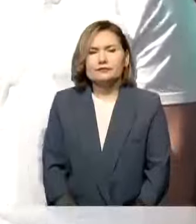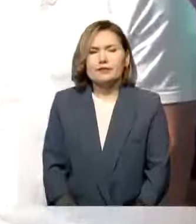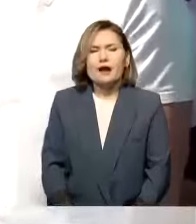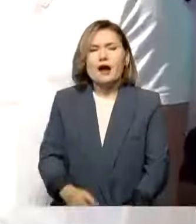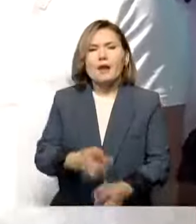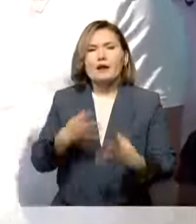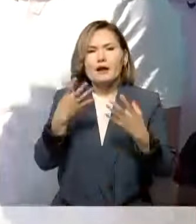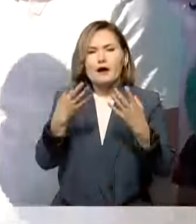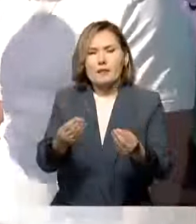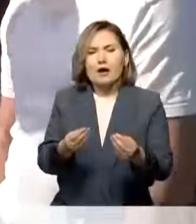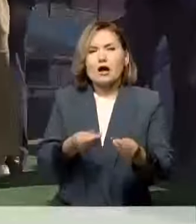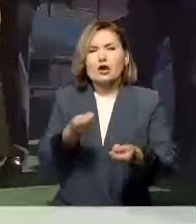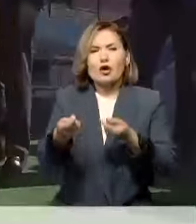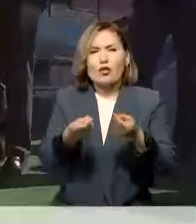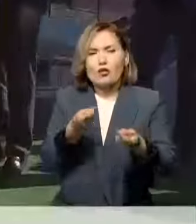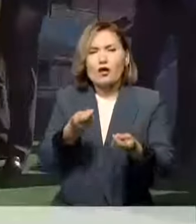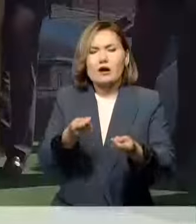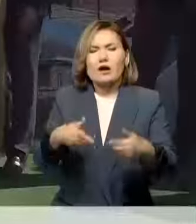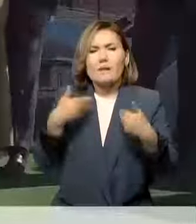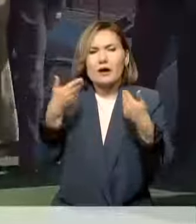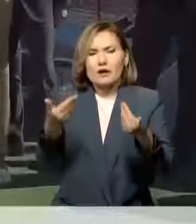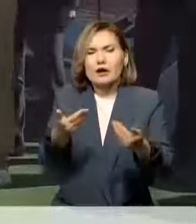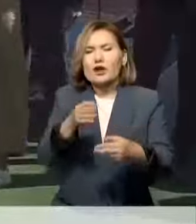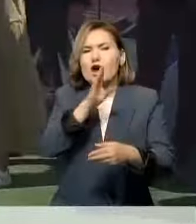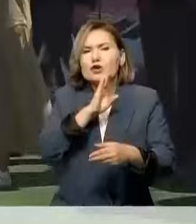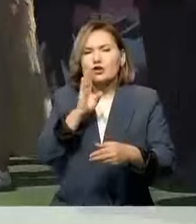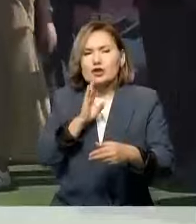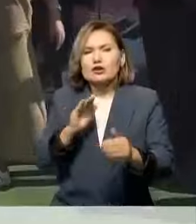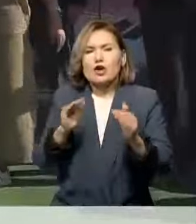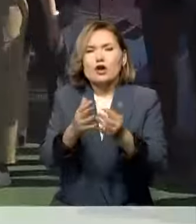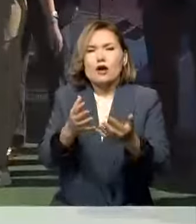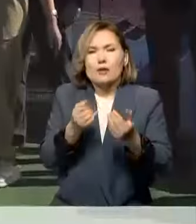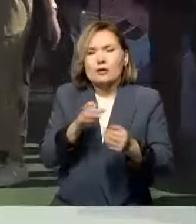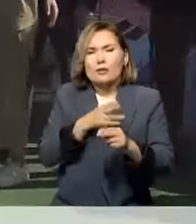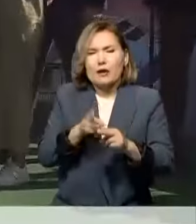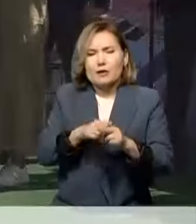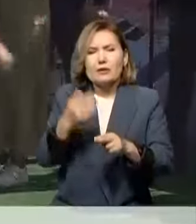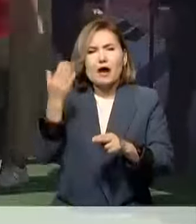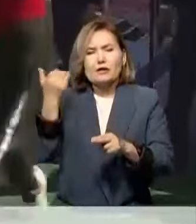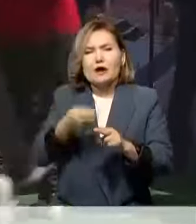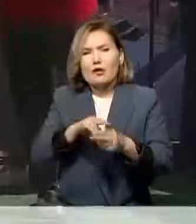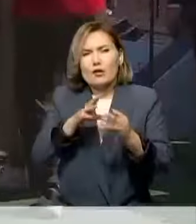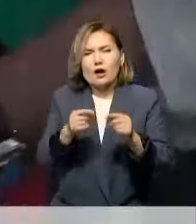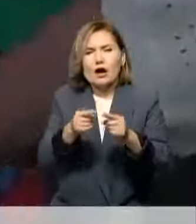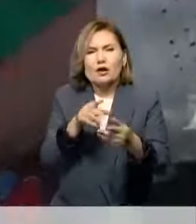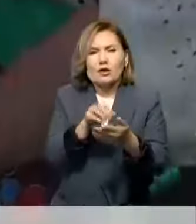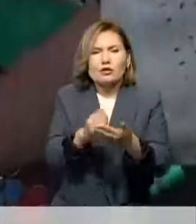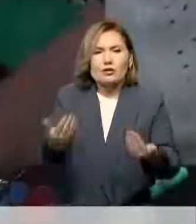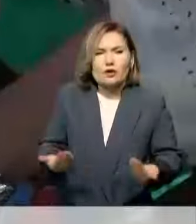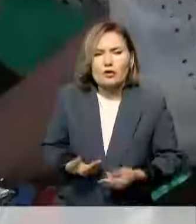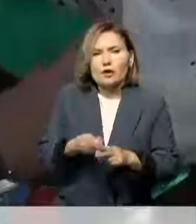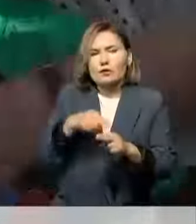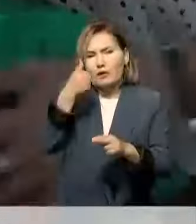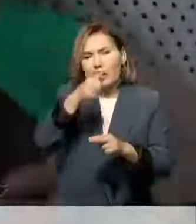Мейрам күні өңір басшысының қолынан үйдің кілтін алғандардың бірі Жұпар Атошова. Айтуынша, бұрын бала келінімен бірге бабақша серіктестігін мекендепті. Алайда